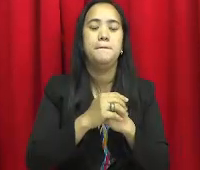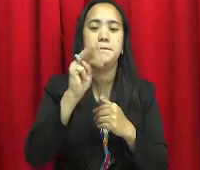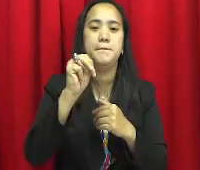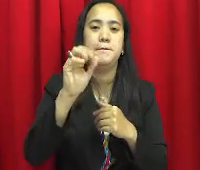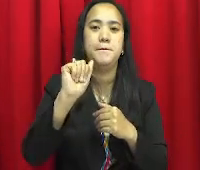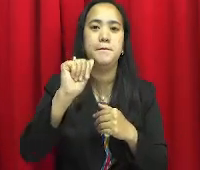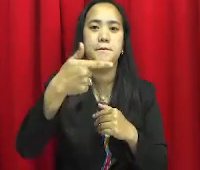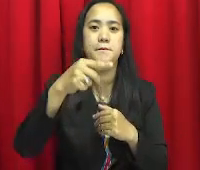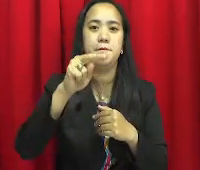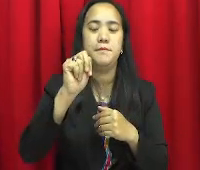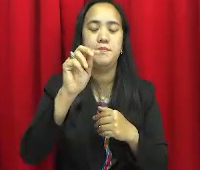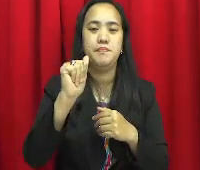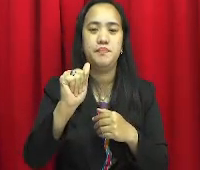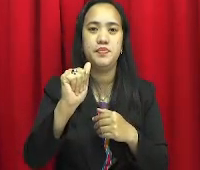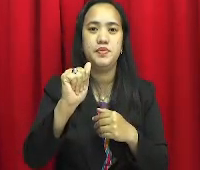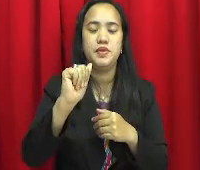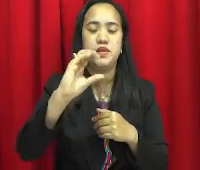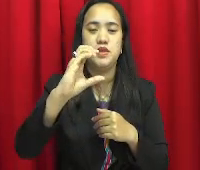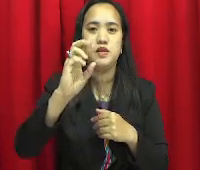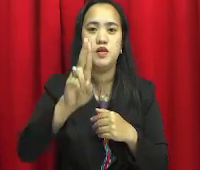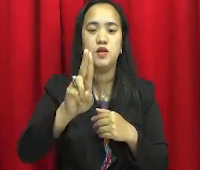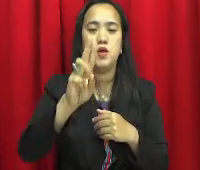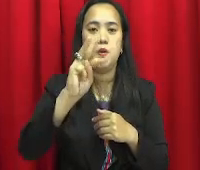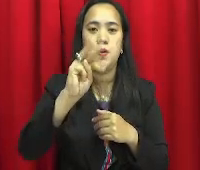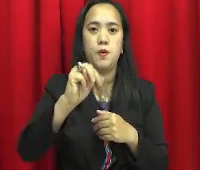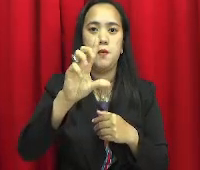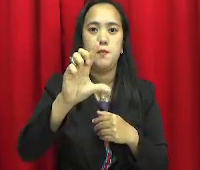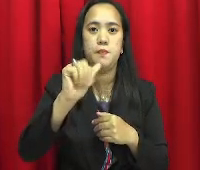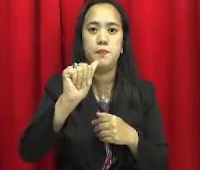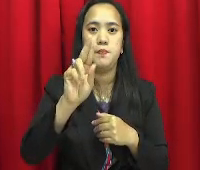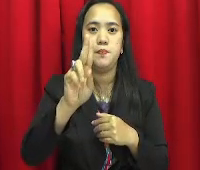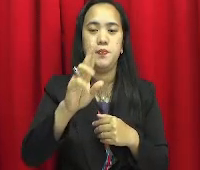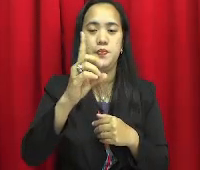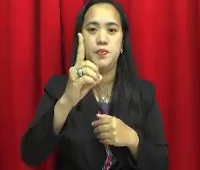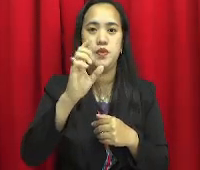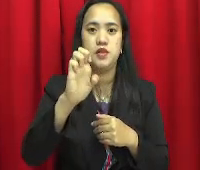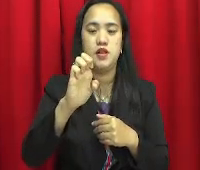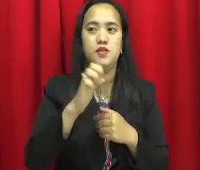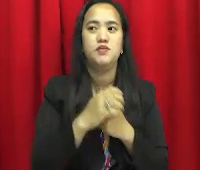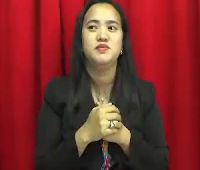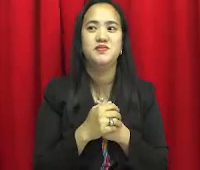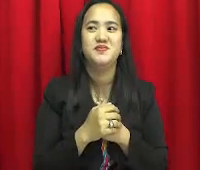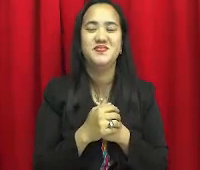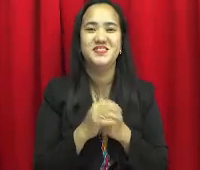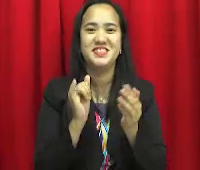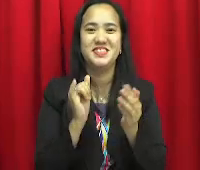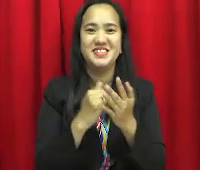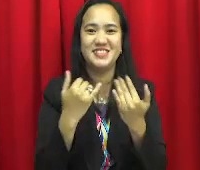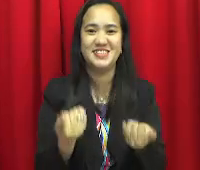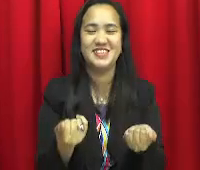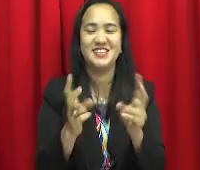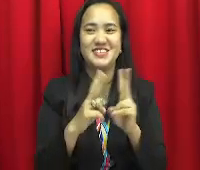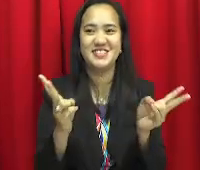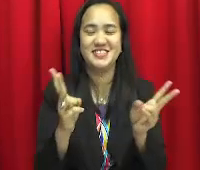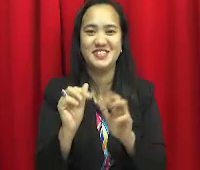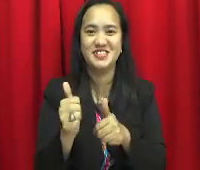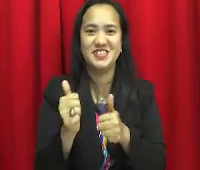minsan, yung pagpapala. Minsan, alam mo, kahanga-hanga rin yung mga batang sumusunod sa mga nanay. Amen.